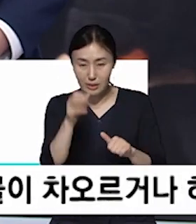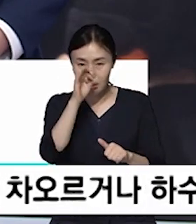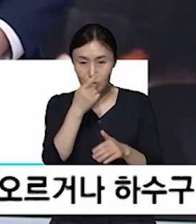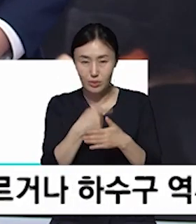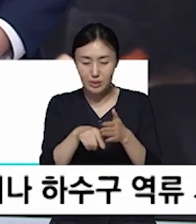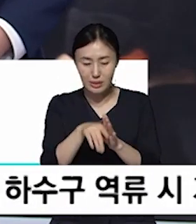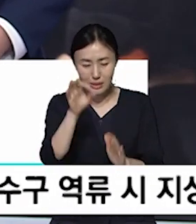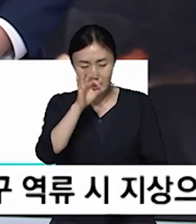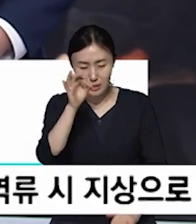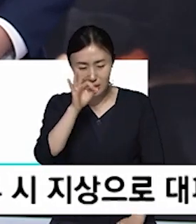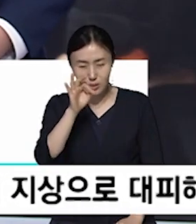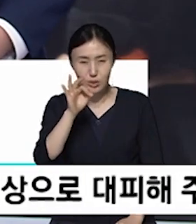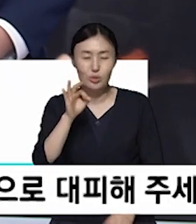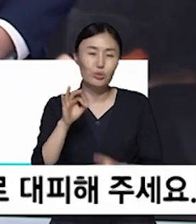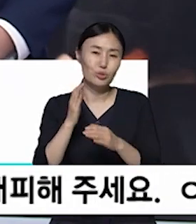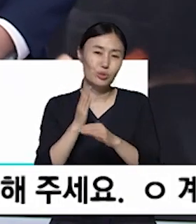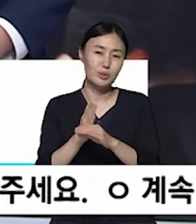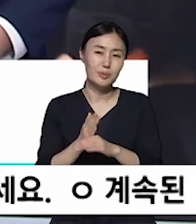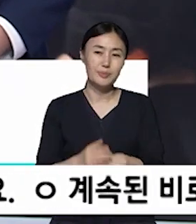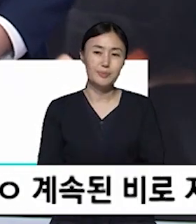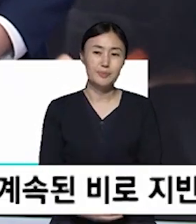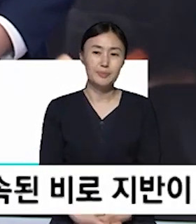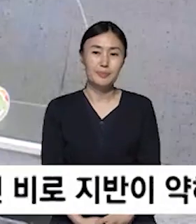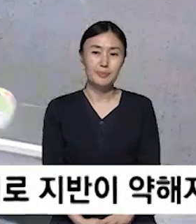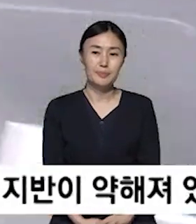있습니다. 이동근 기자의 보도입니다.